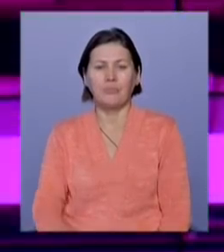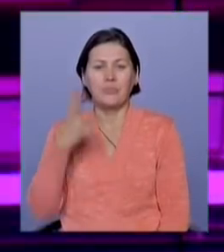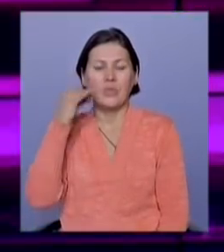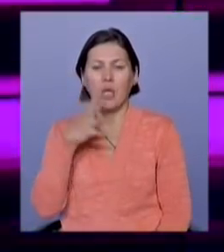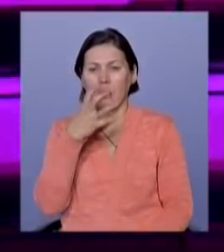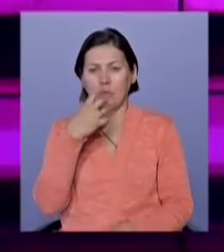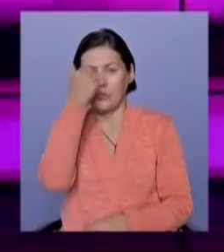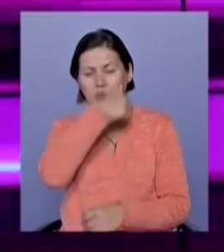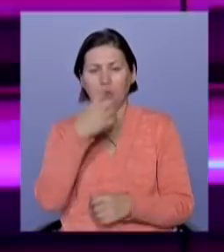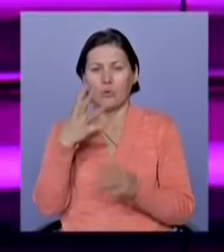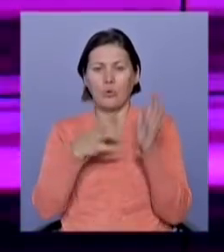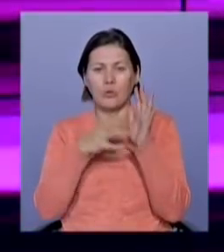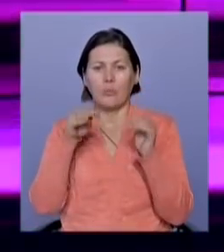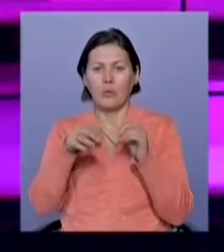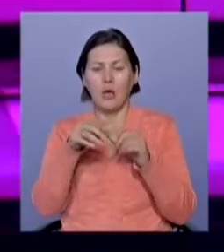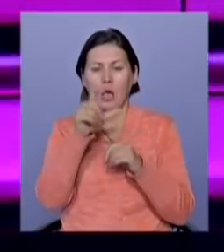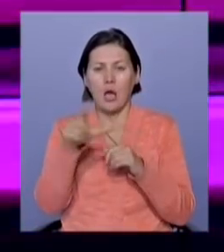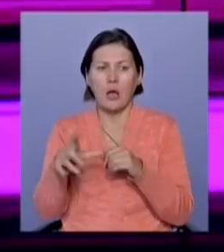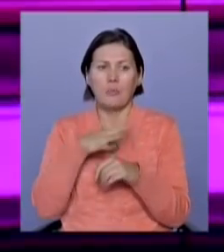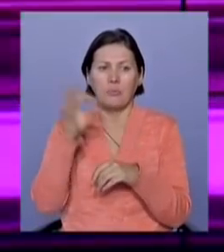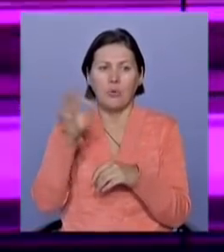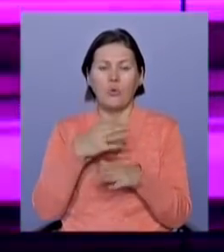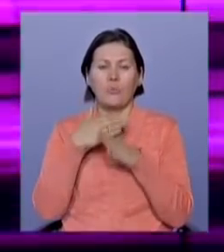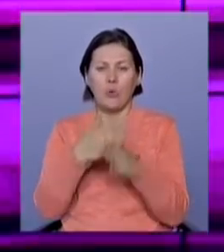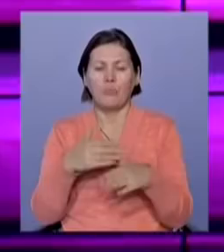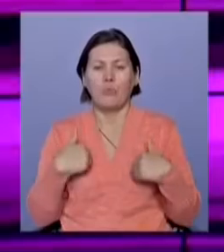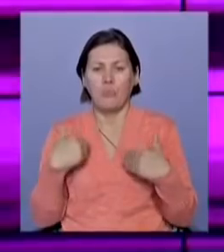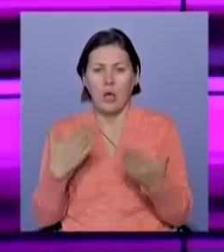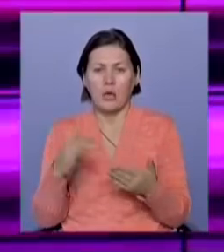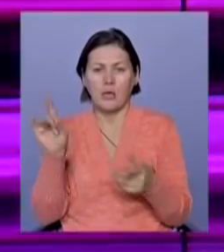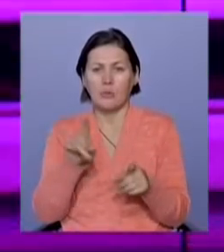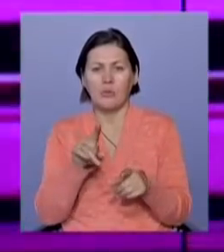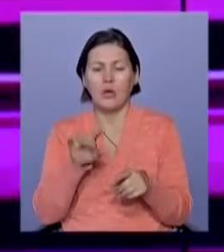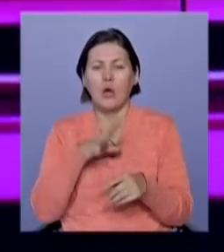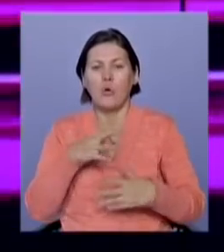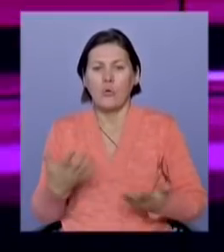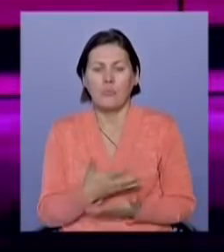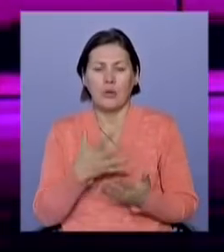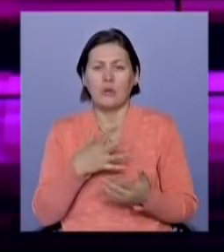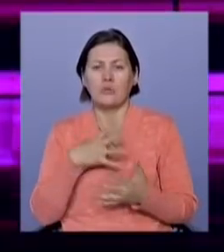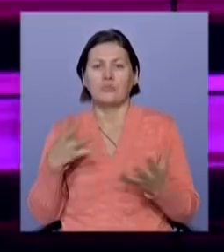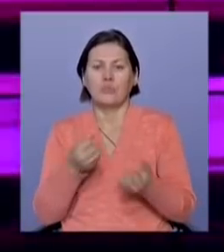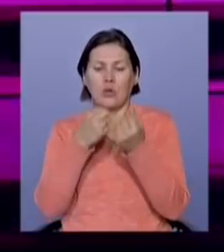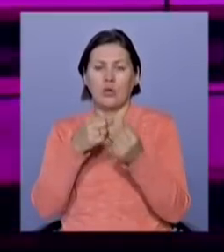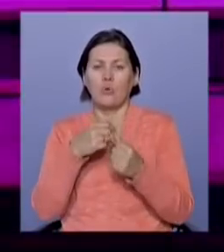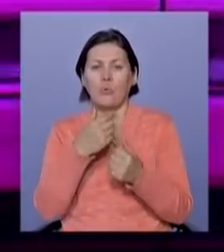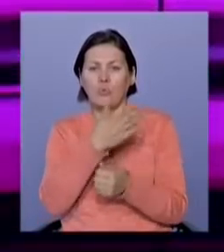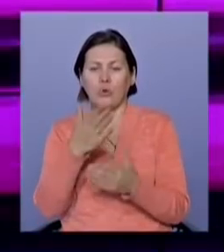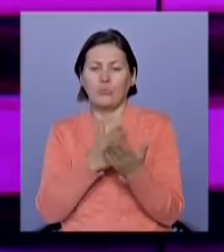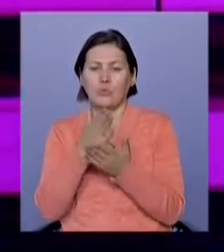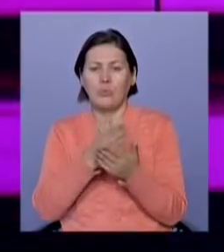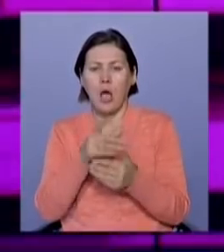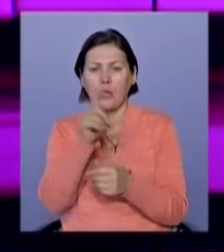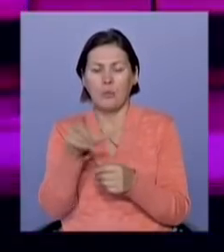Алматыда жылына 900 мыңға жуық адам жедел жәрдем көмегіне жүгінеді. Талай жанды өлімнен арашалап қалуға сеп болып жүрген осы қызмет